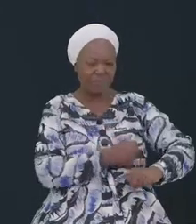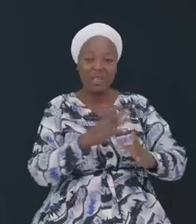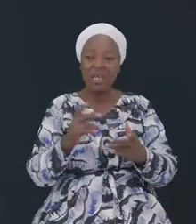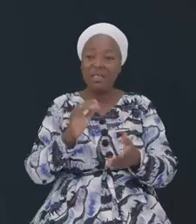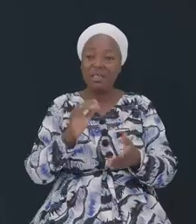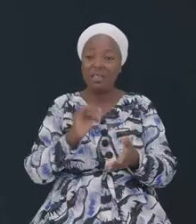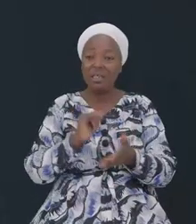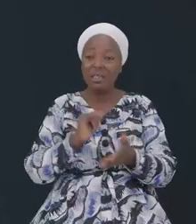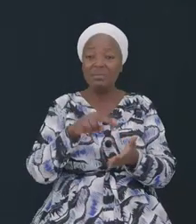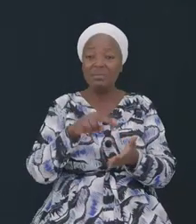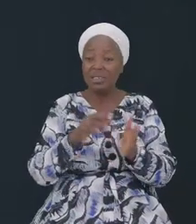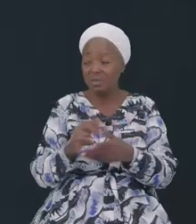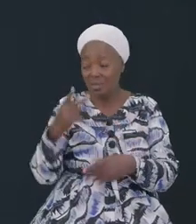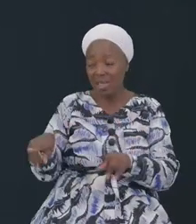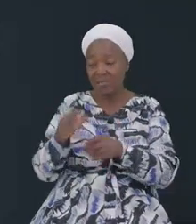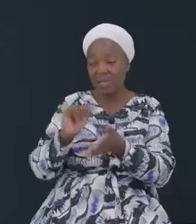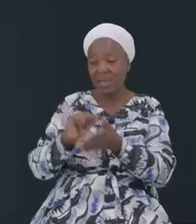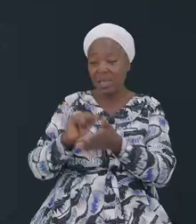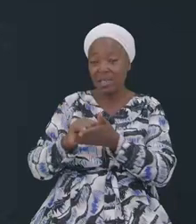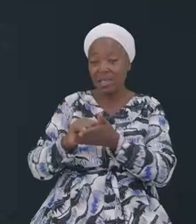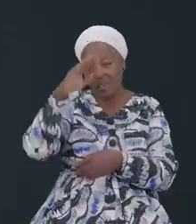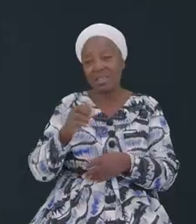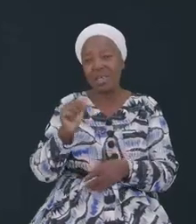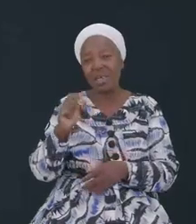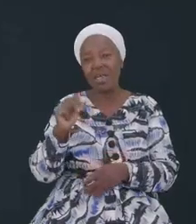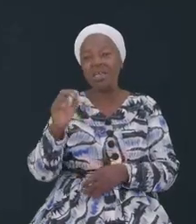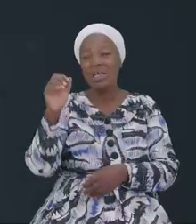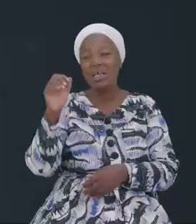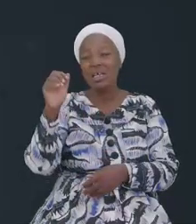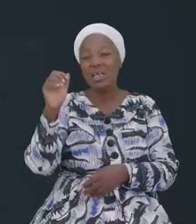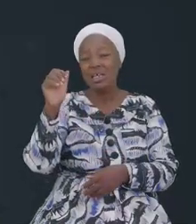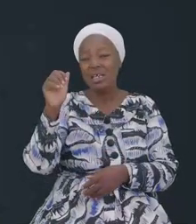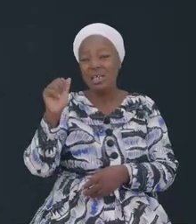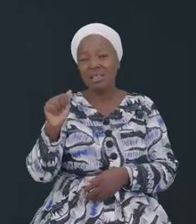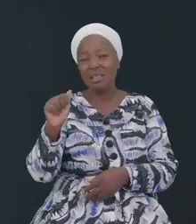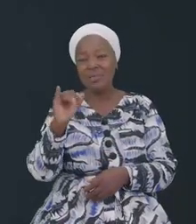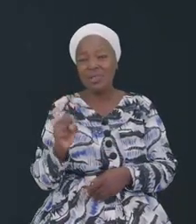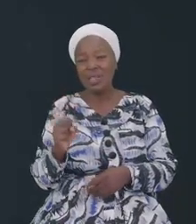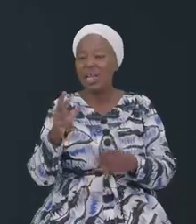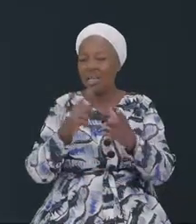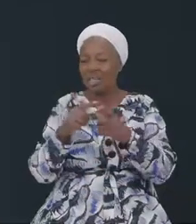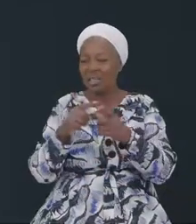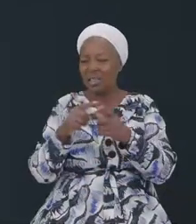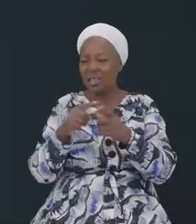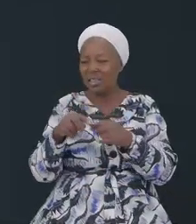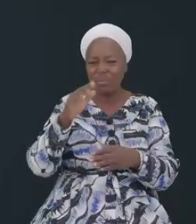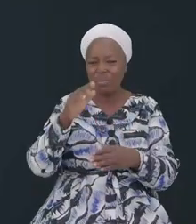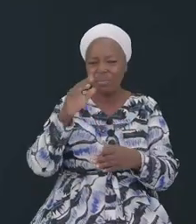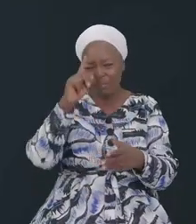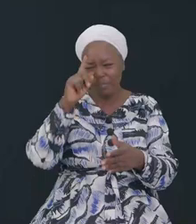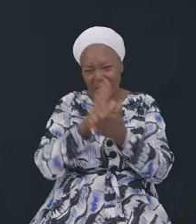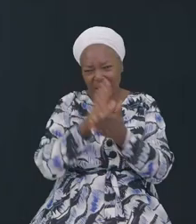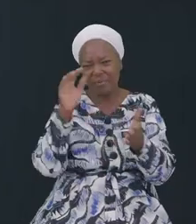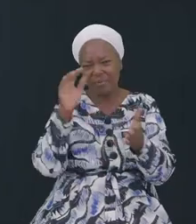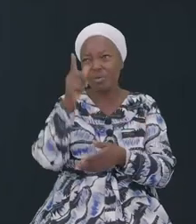pas. L'homme est un athée, cette femme. Cette femme religieuse, cette femme d'église, elle est une athée. Elle ne croit pas